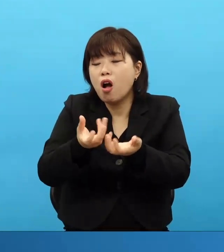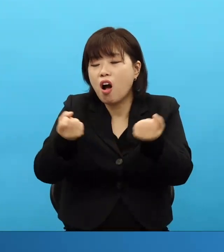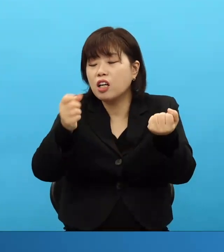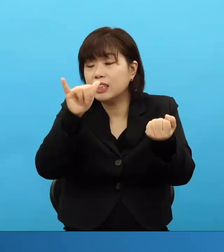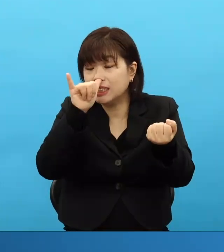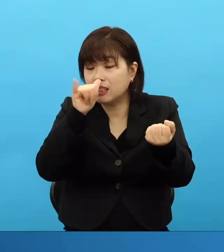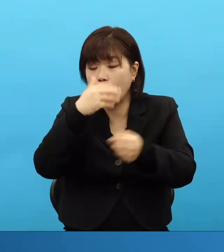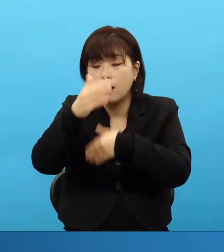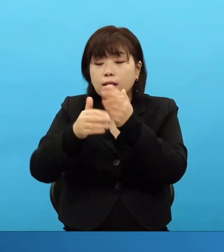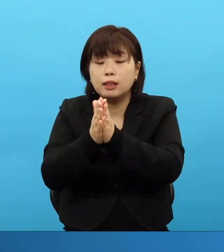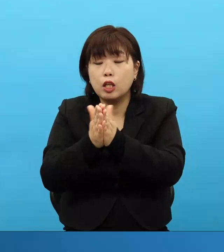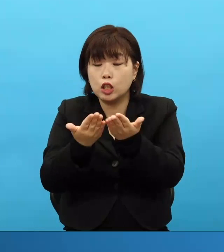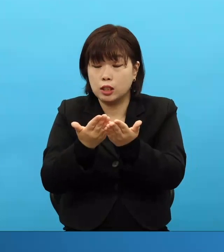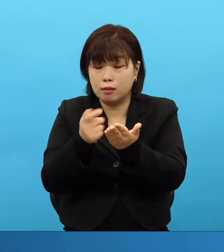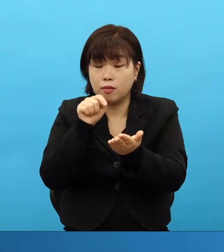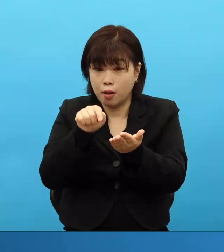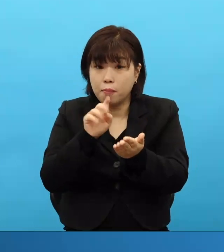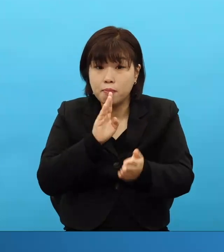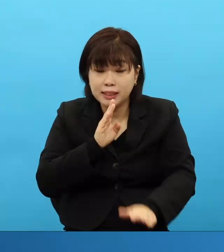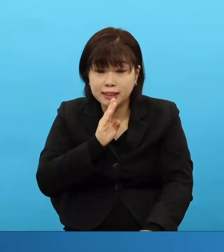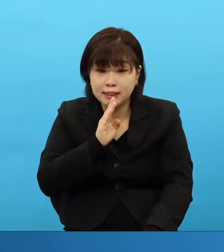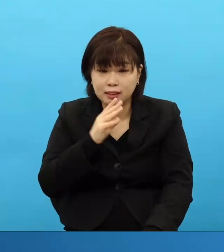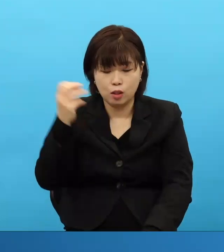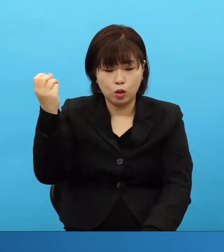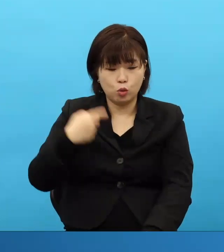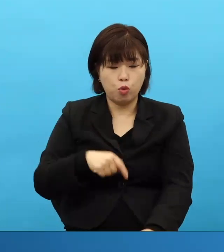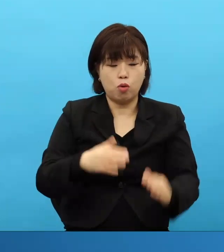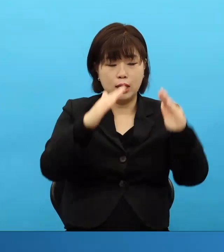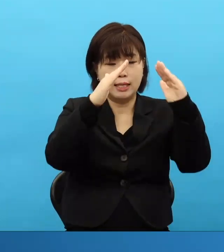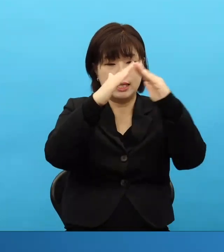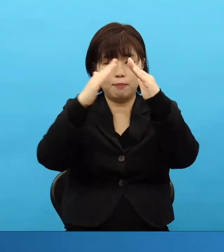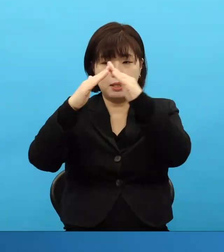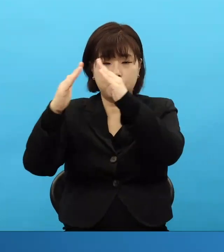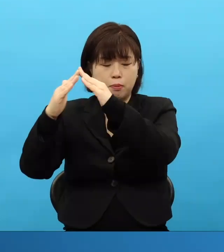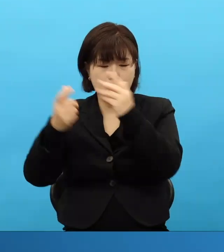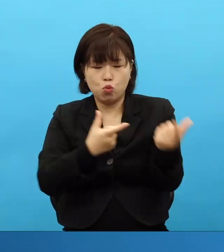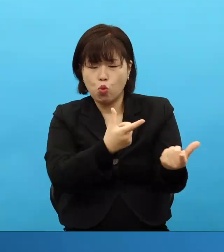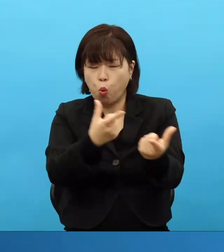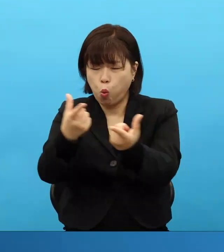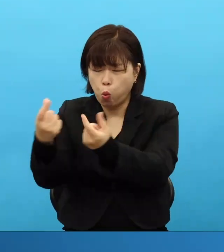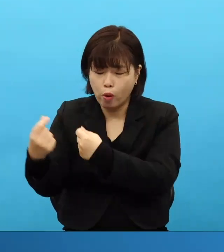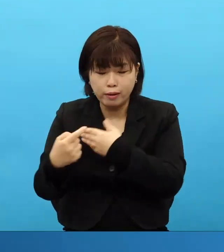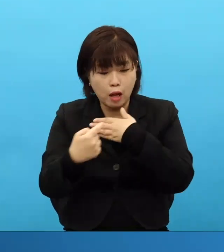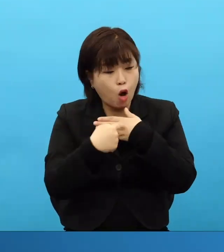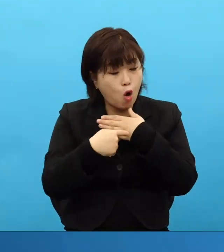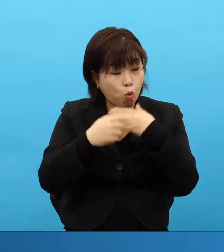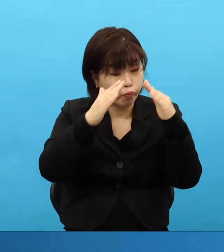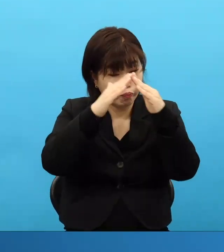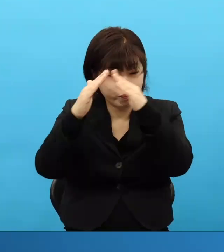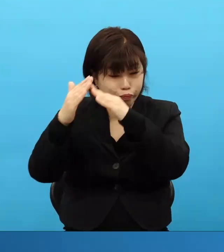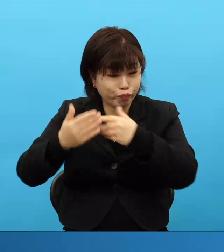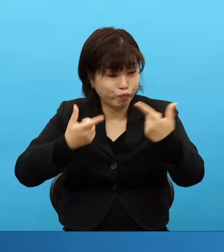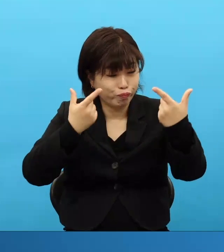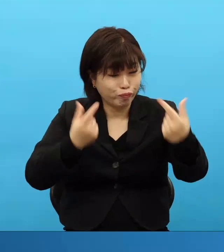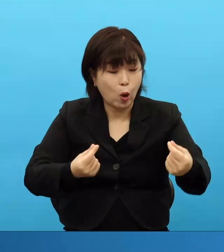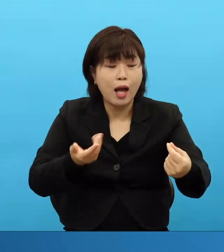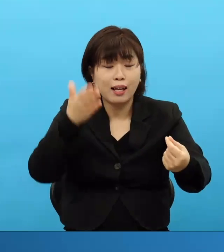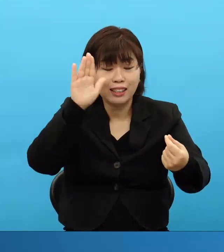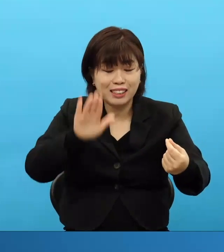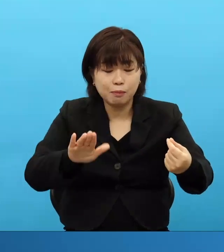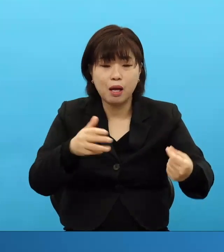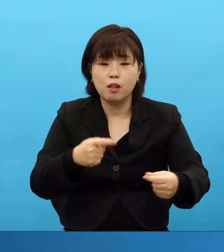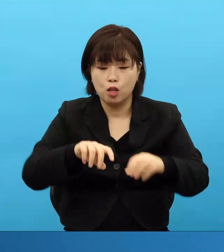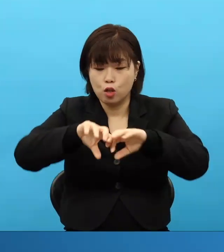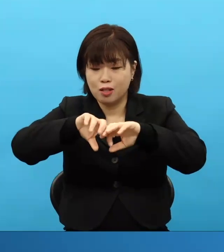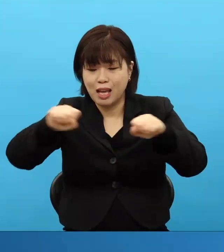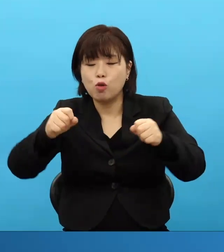집인데 구별된 집이야. 성전. Even though it's the same house, it's a house that's set apart. 똑같은 That is 사람인데 a sanctuary. 달라 구별돼서 성도. And so even